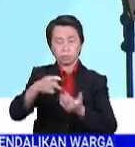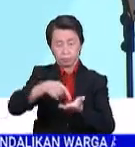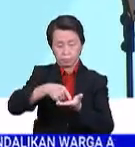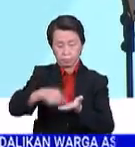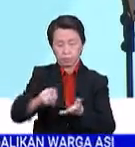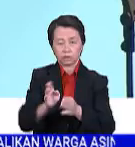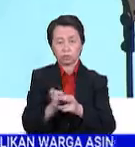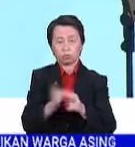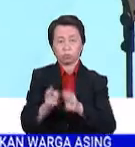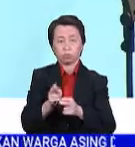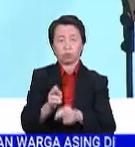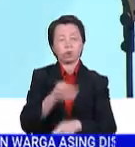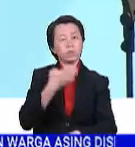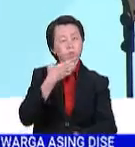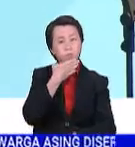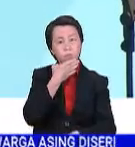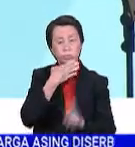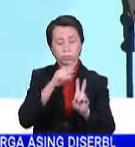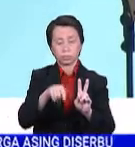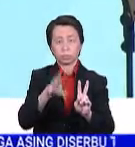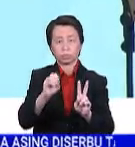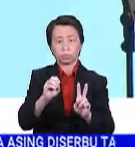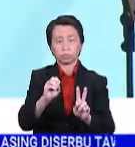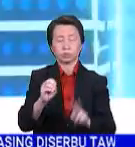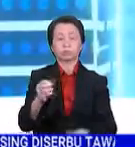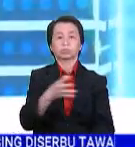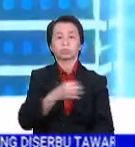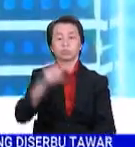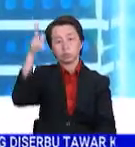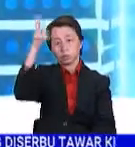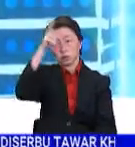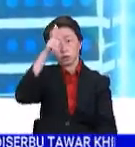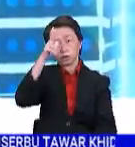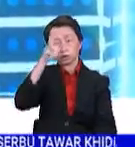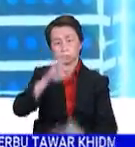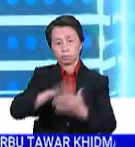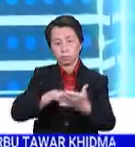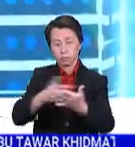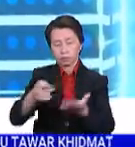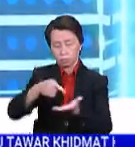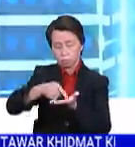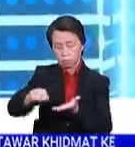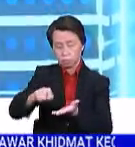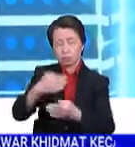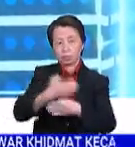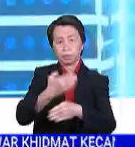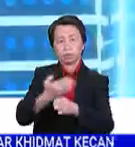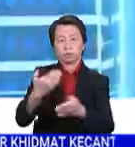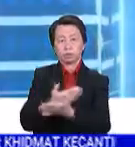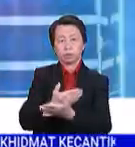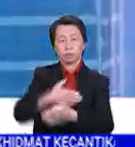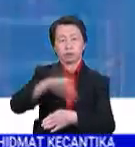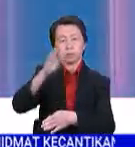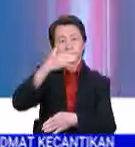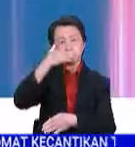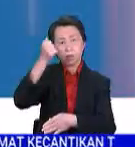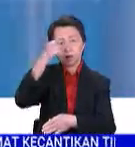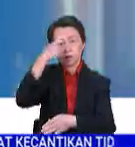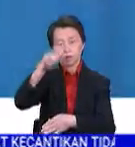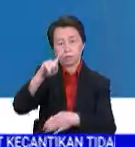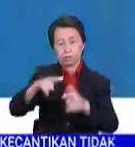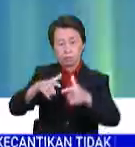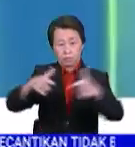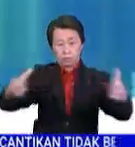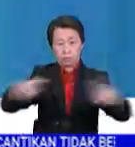usaha muda 20-an Kosong bukan itu saja kerajaan merangkai suatu pembiayaan bentuk baru yang lebih Anjal pagi